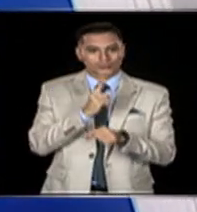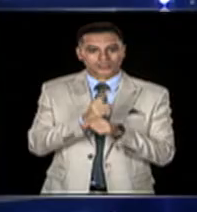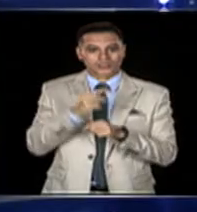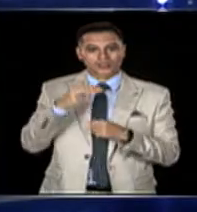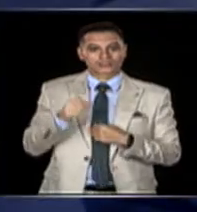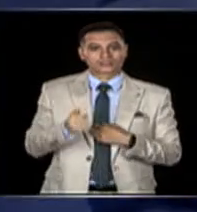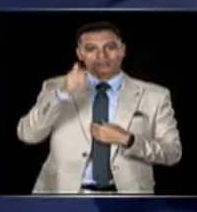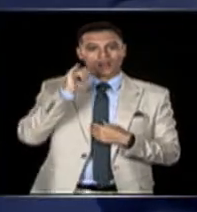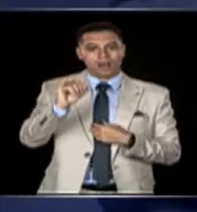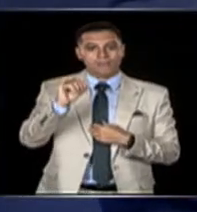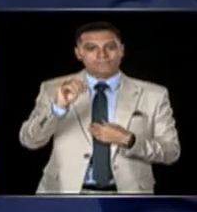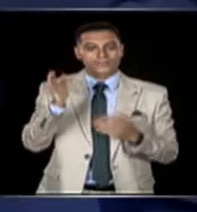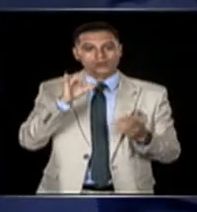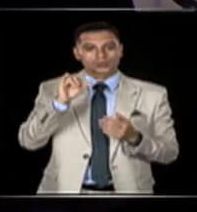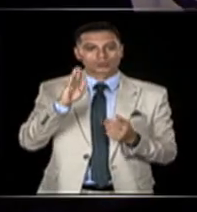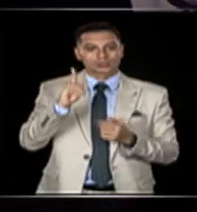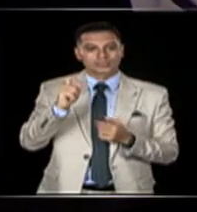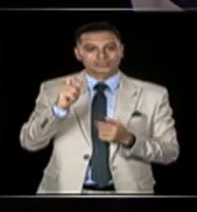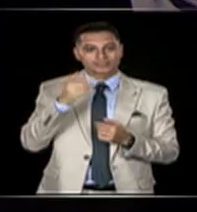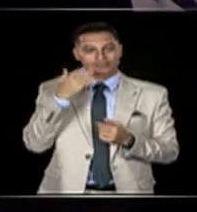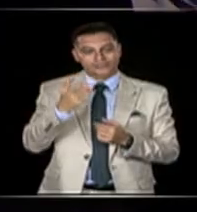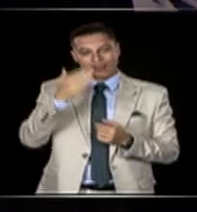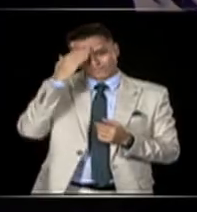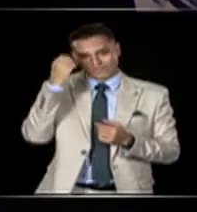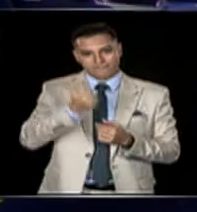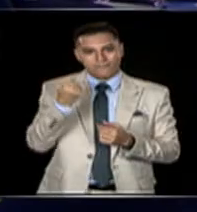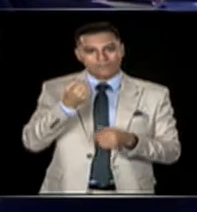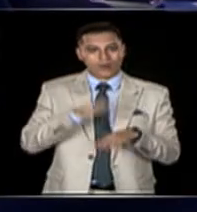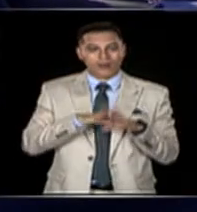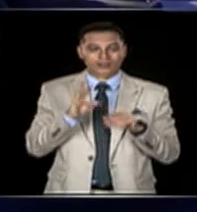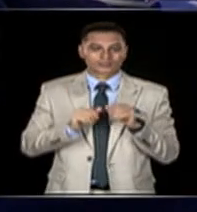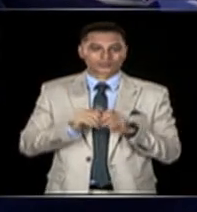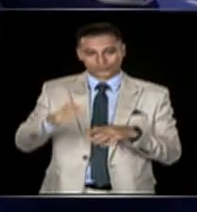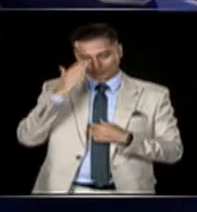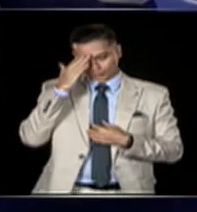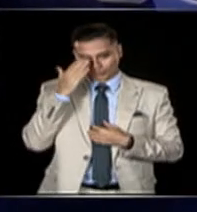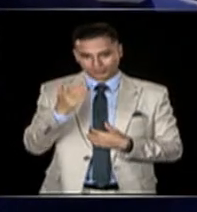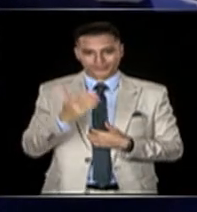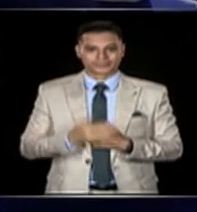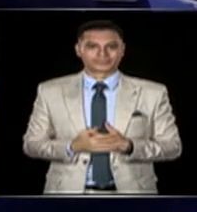هاني صبحي، أشكرك شكرا جدا. ألف مبروك الرواية، ألف مبروك، شكرا.